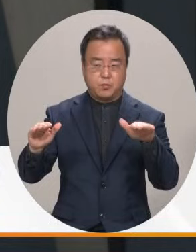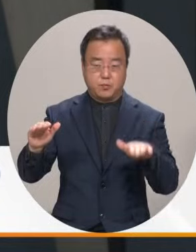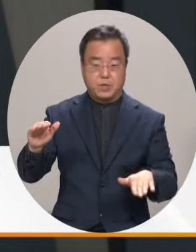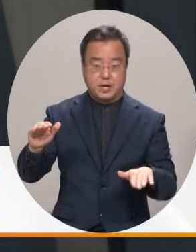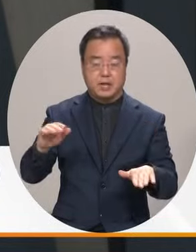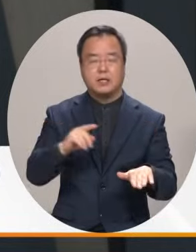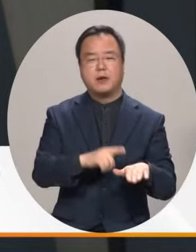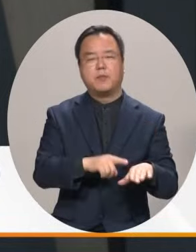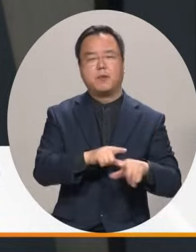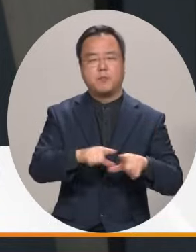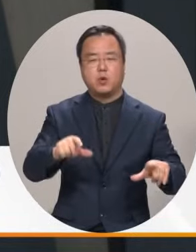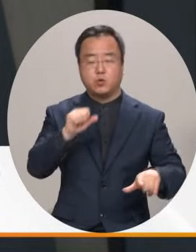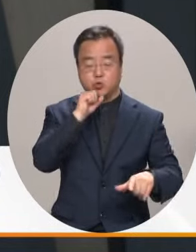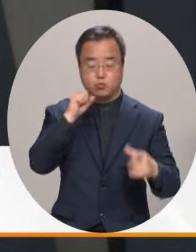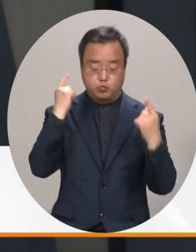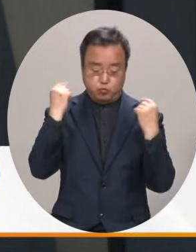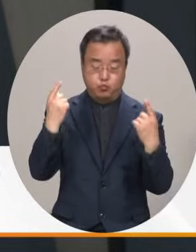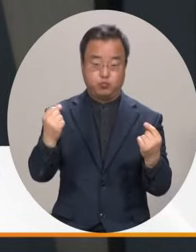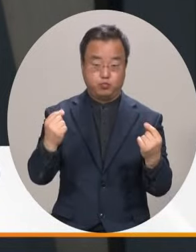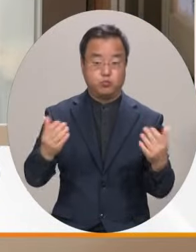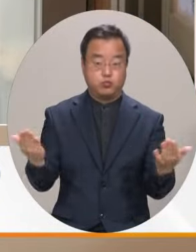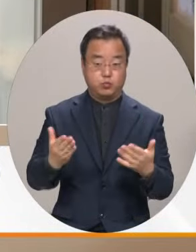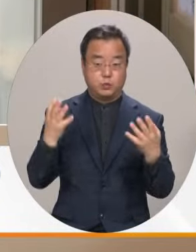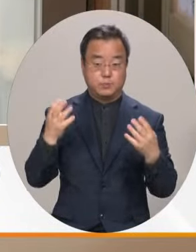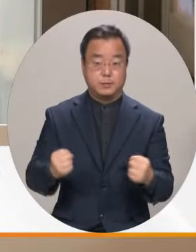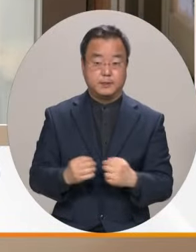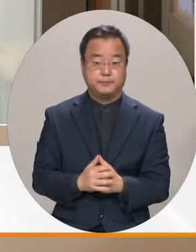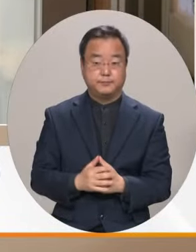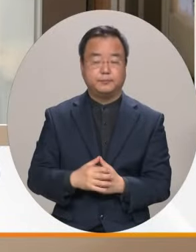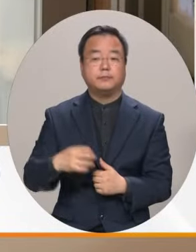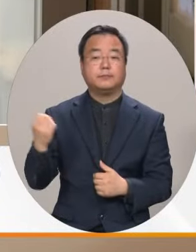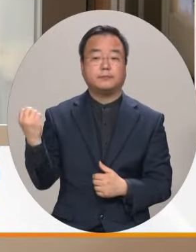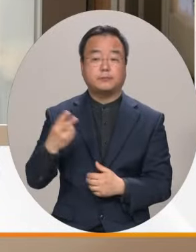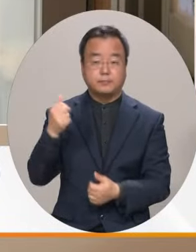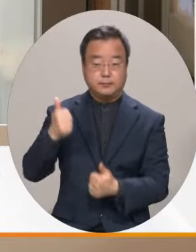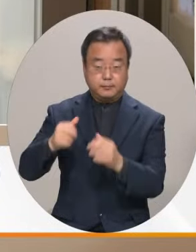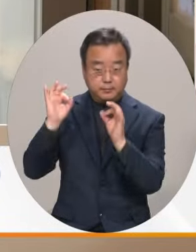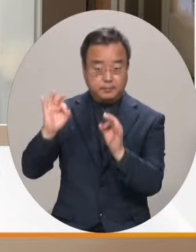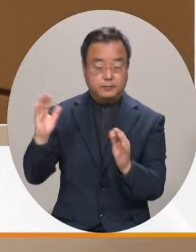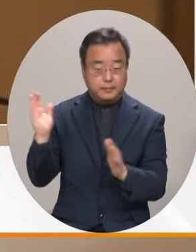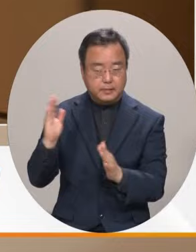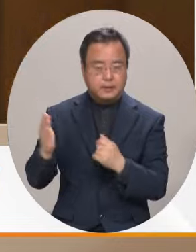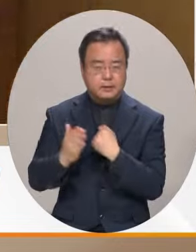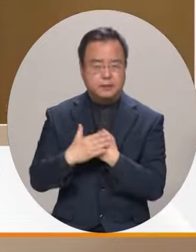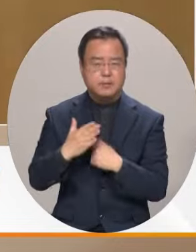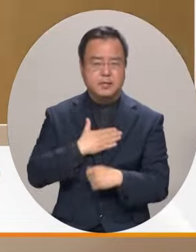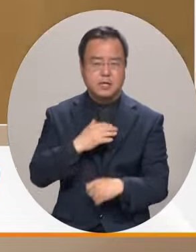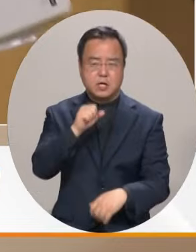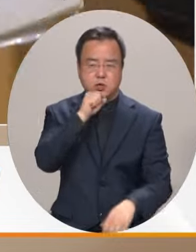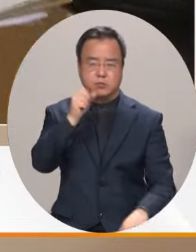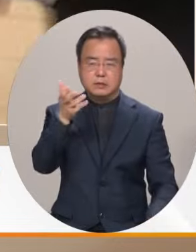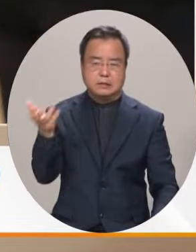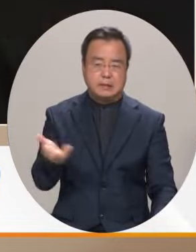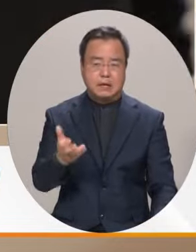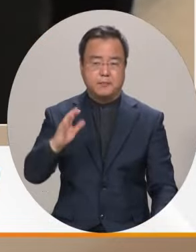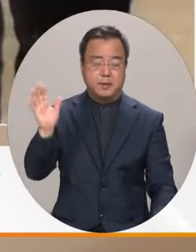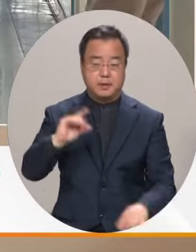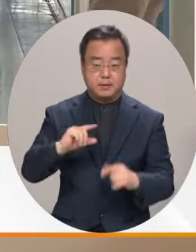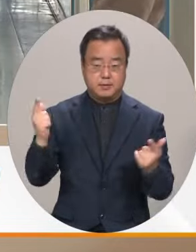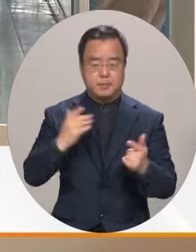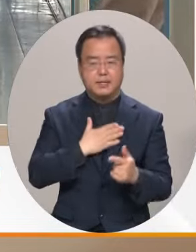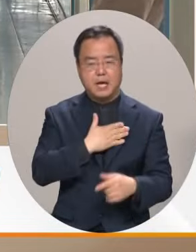성적을 유지하는 사례도 더 많습니다 그래서 재수생이 들어와서 떨어진다라고 불안해 하기보다는 자신의 취약점을